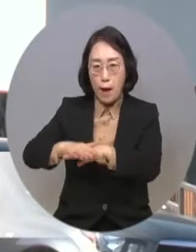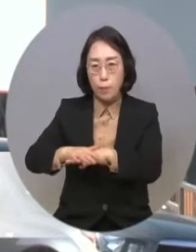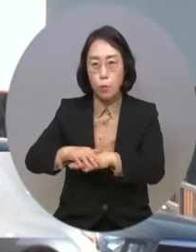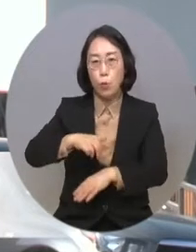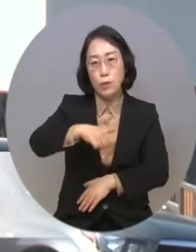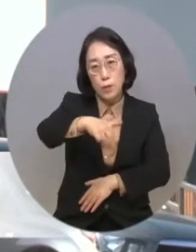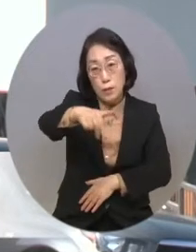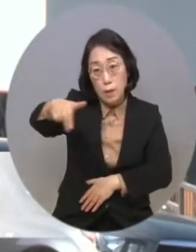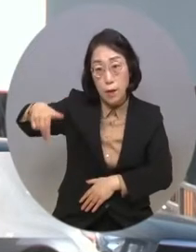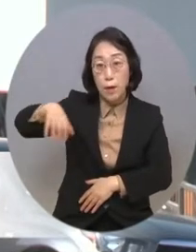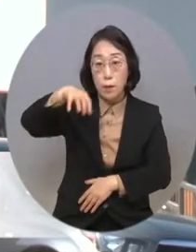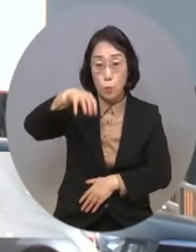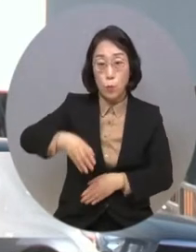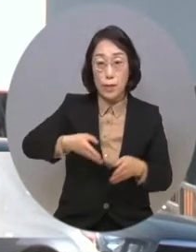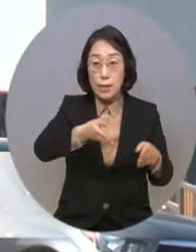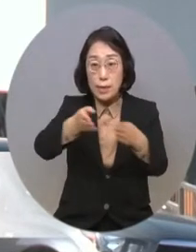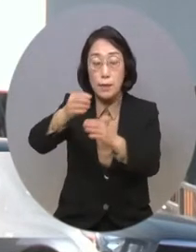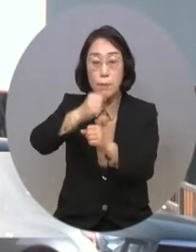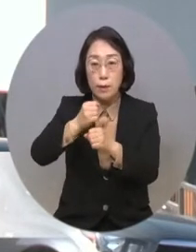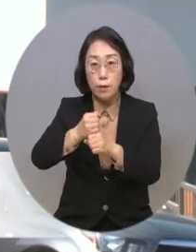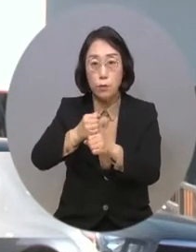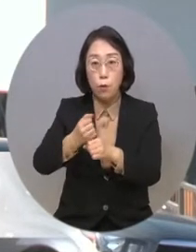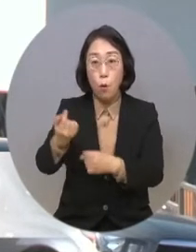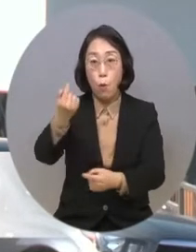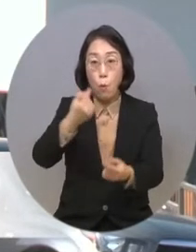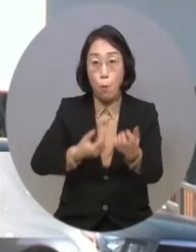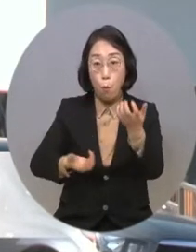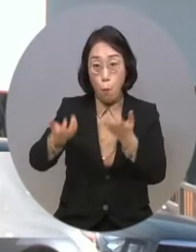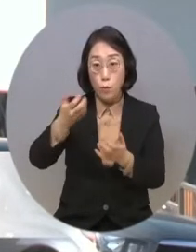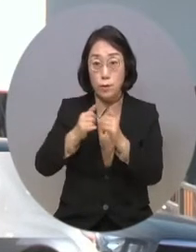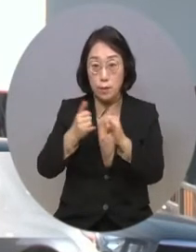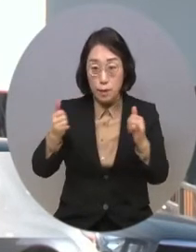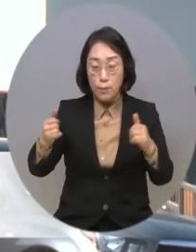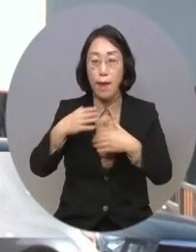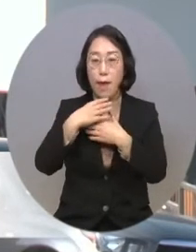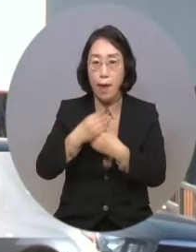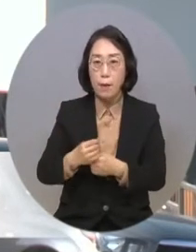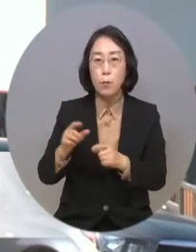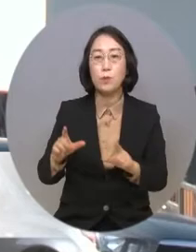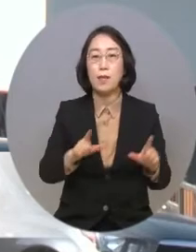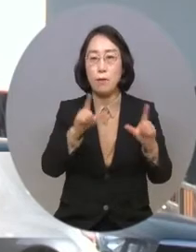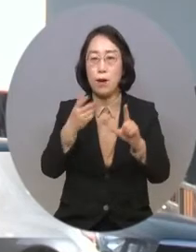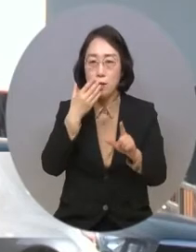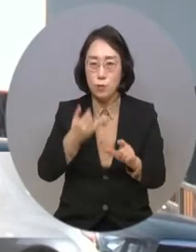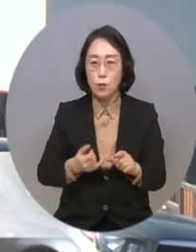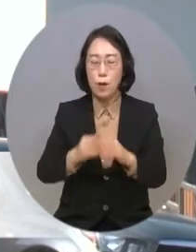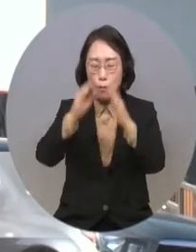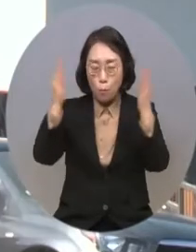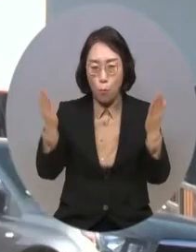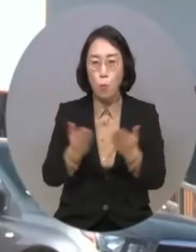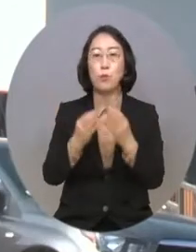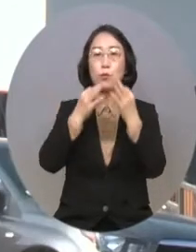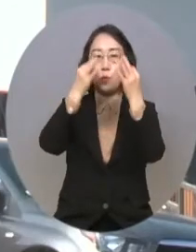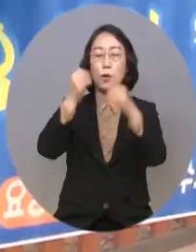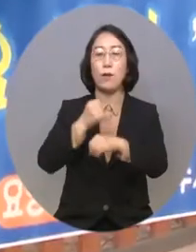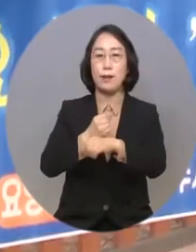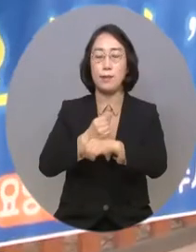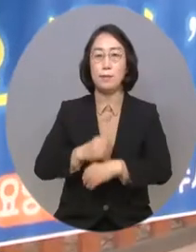등을 통하여 입소 어르신이 즐겁고 행복한 생활을 할 수 있도록 전 직원이 최선을 다할